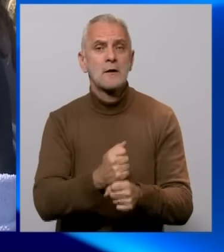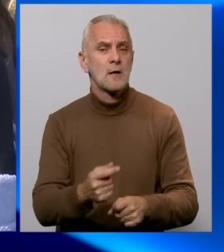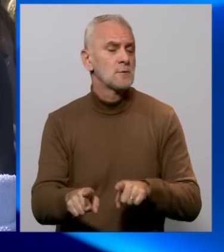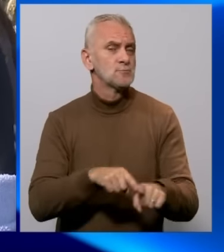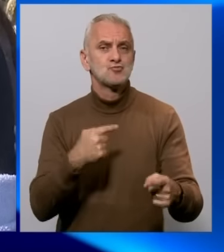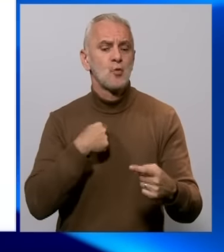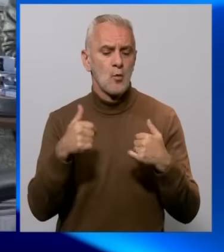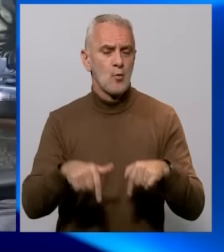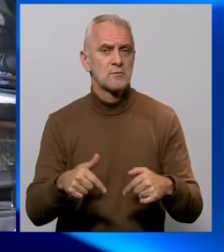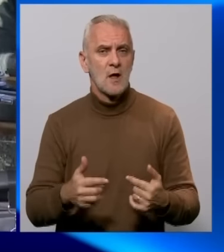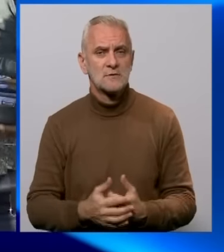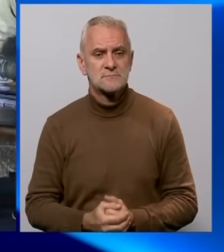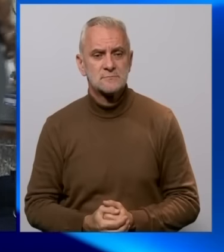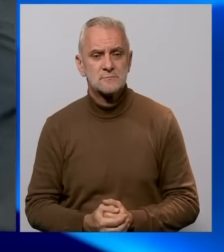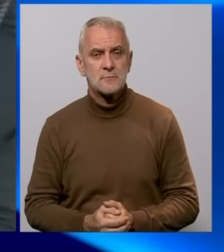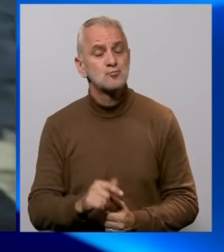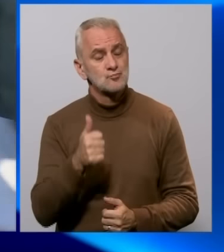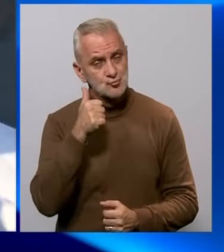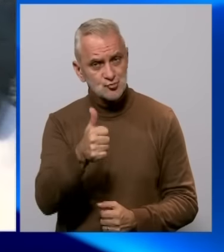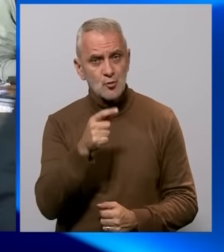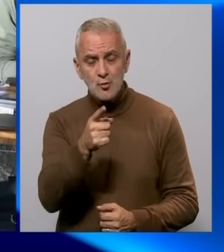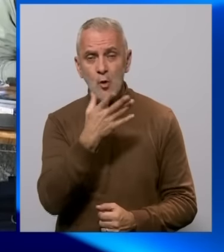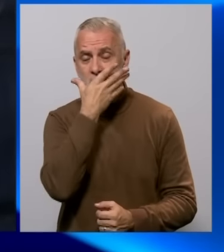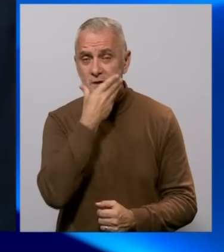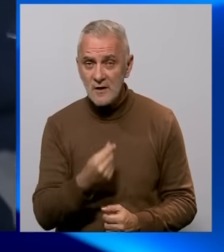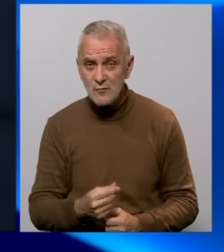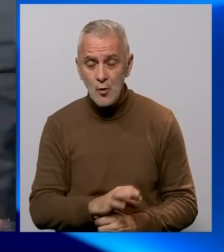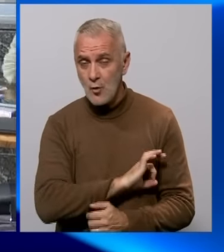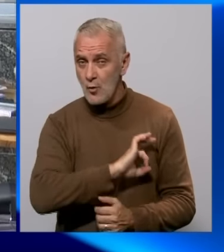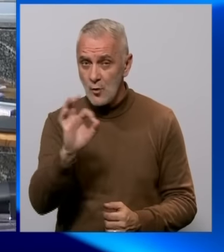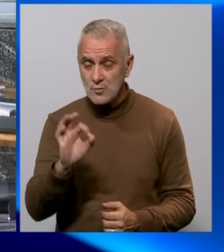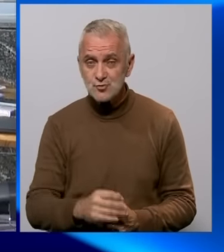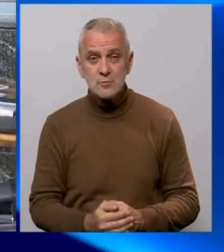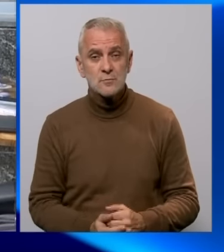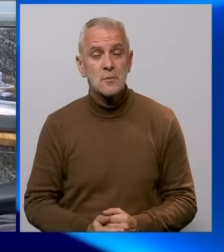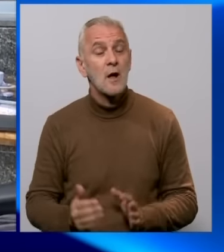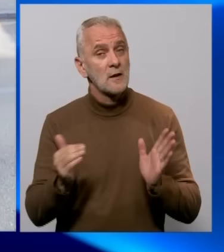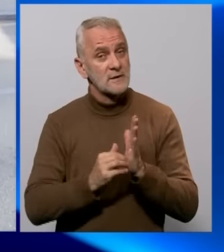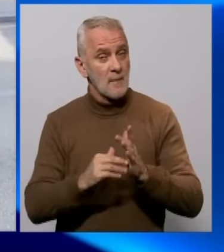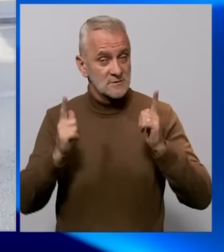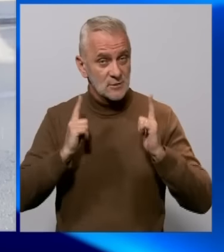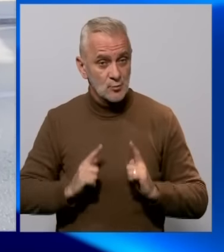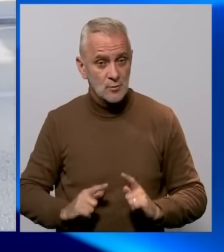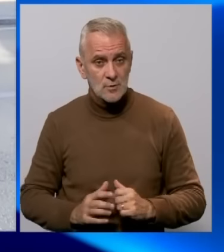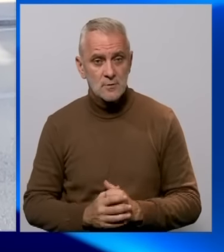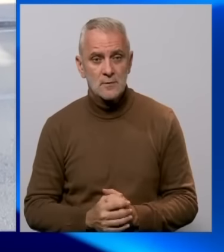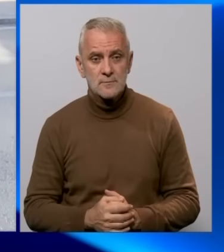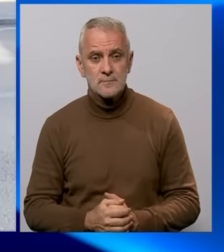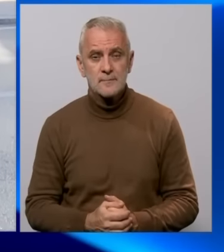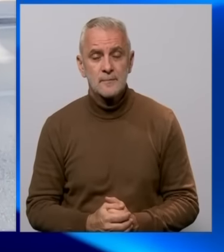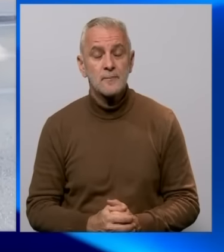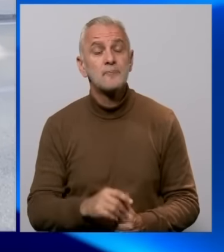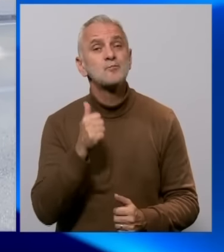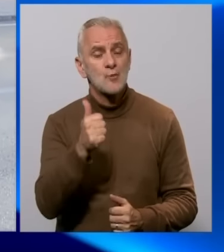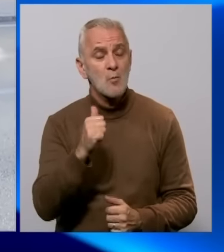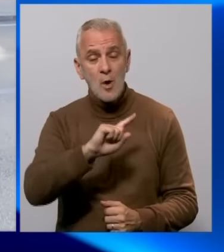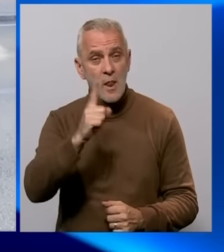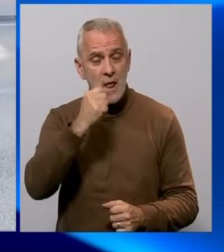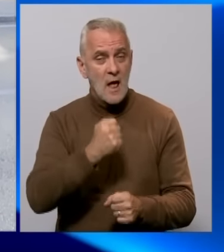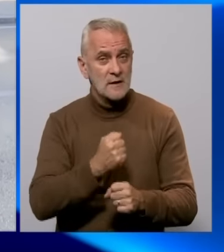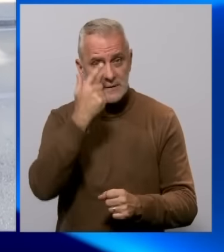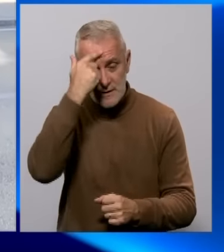tako. O, super, to je divno, to je krasno, treba se odmoriti. Dobro je da ovaj dan neradna nedelja da bi